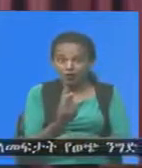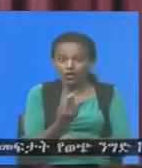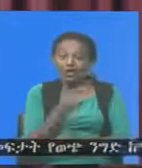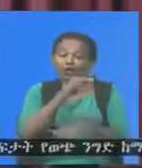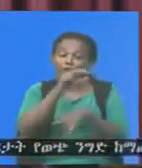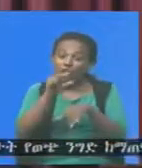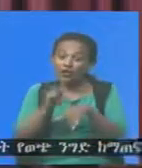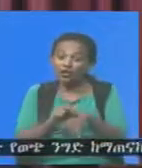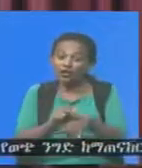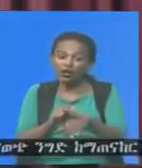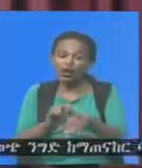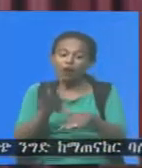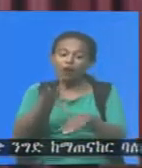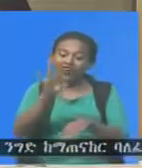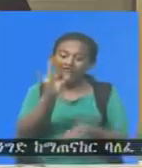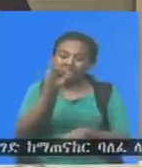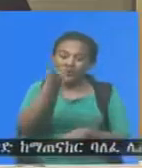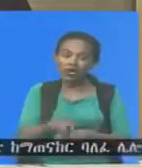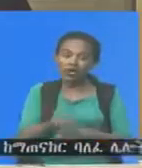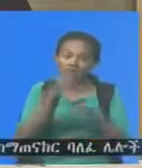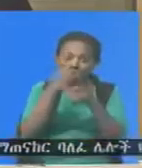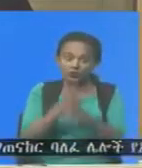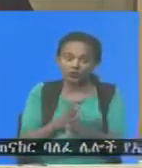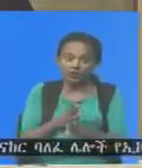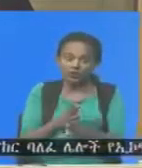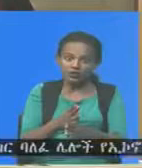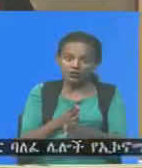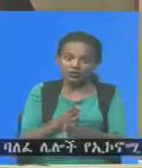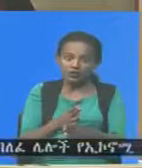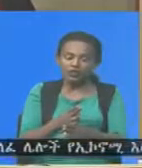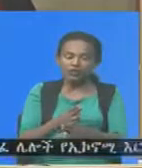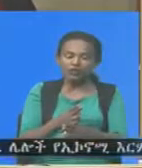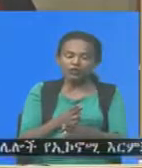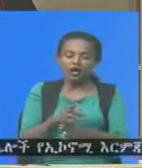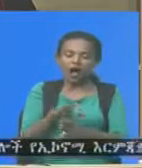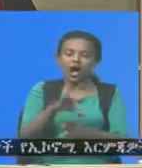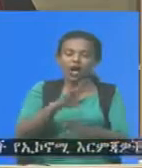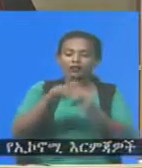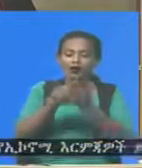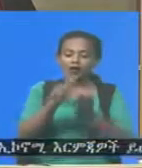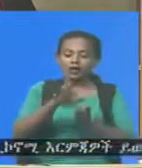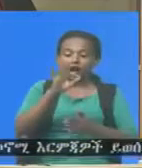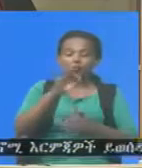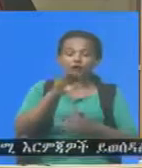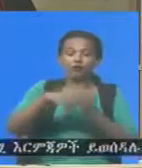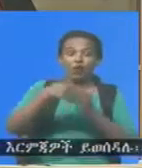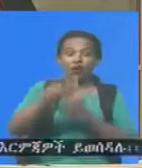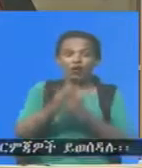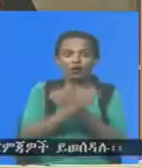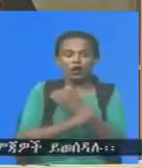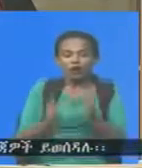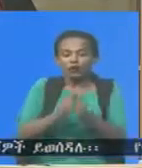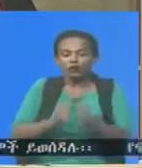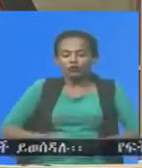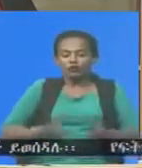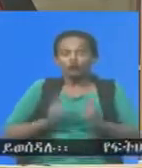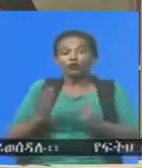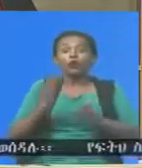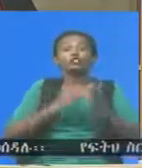ብሔር ማግኘት የሚገባውን ክብር ማግኘት የሚገባውን አጠቃላይ ነገር ካገኘ በኋላ እንደ ሀገር አብሮ ለመኖር ግን የማይቸገር መሆን